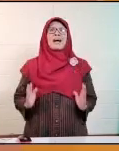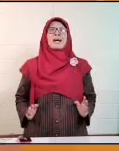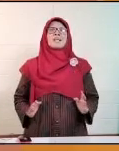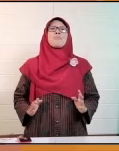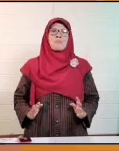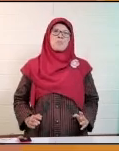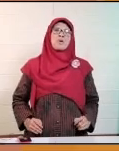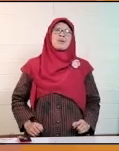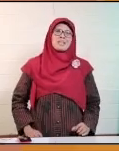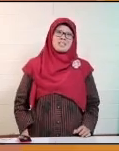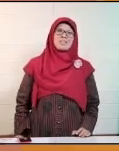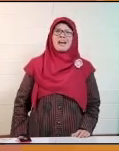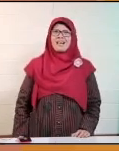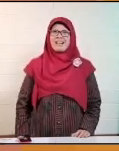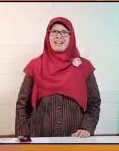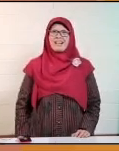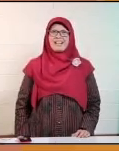saatnya akan proporsional